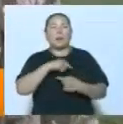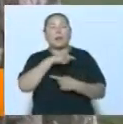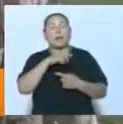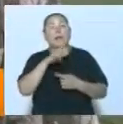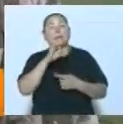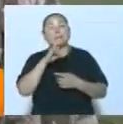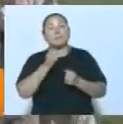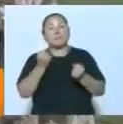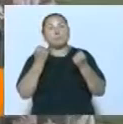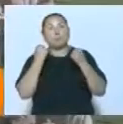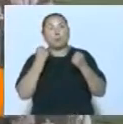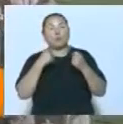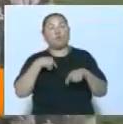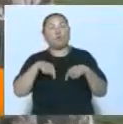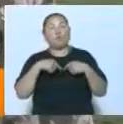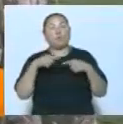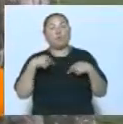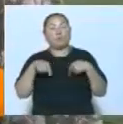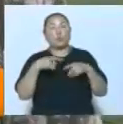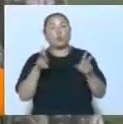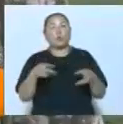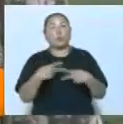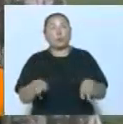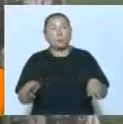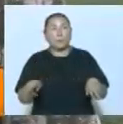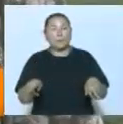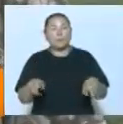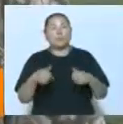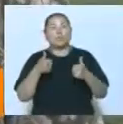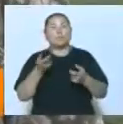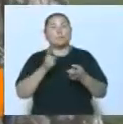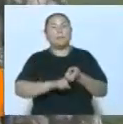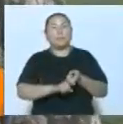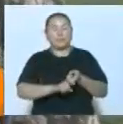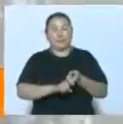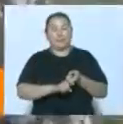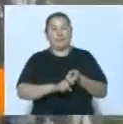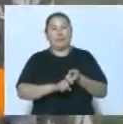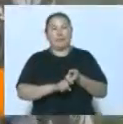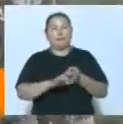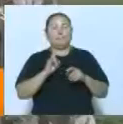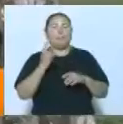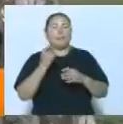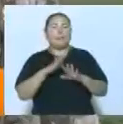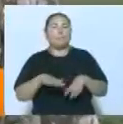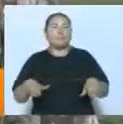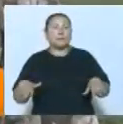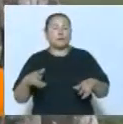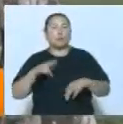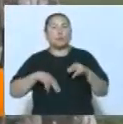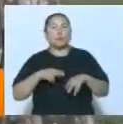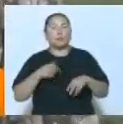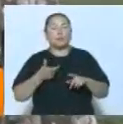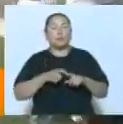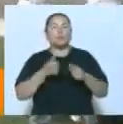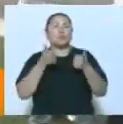спорт футбол клубымен негізі көптен бері жақсы байланыстамыз, тығыз байланыстамыз. Балалардың бүгінгі мерекелік көңіл күйі